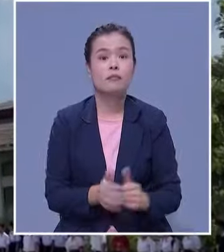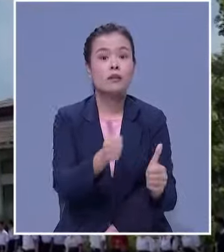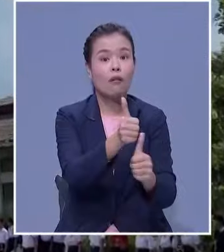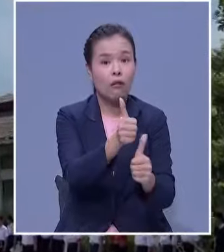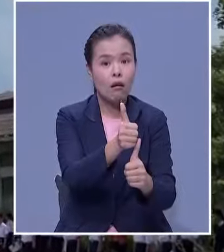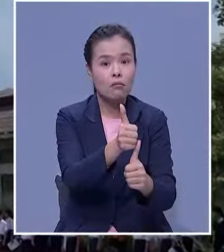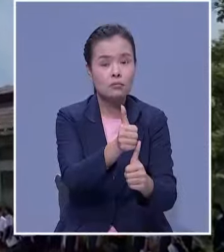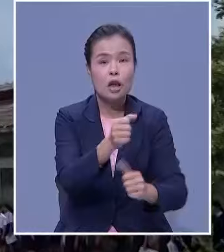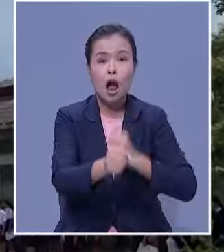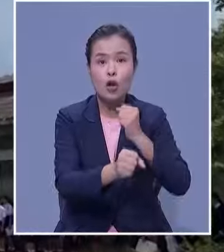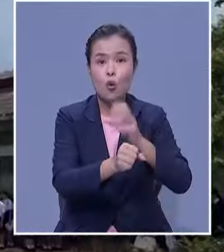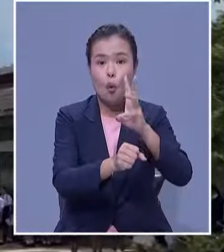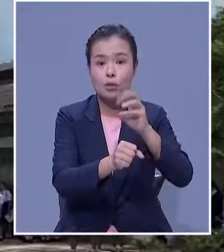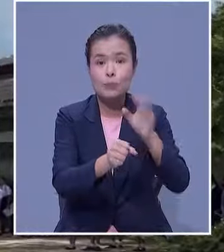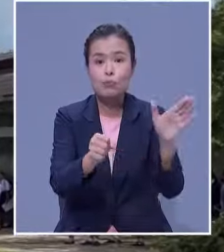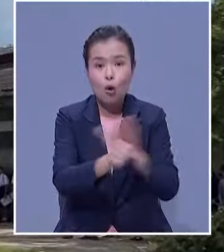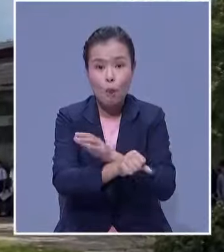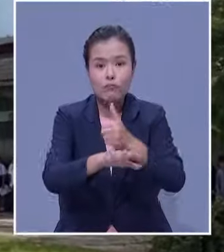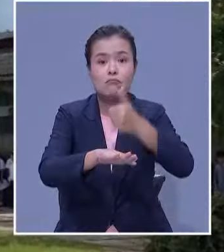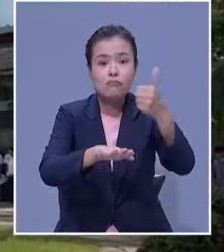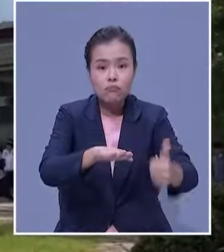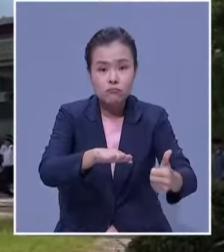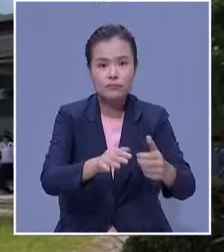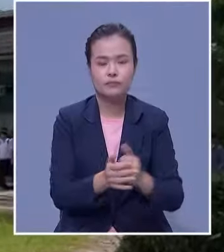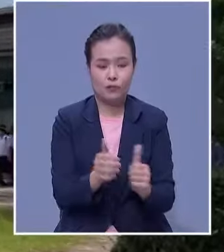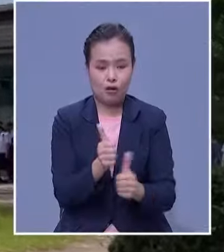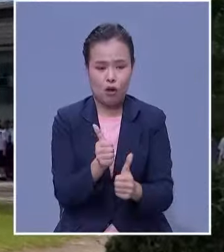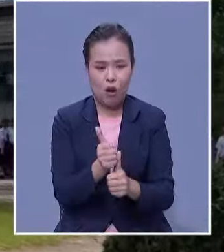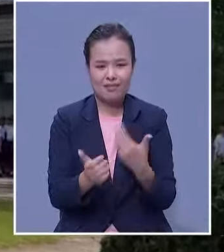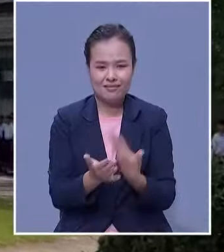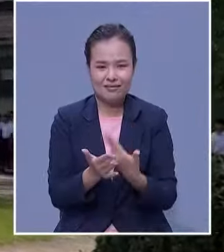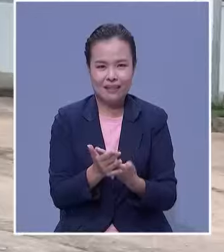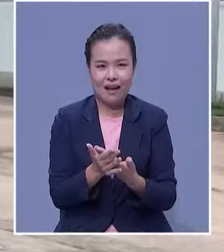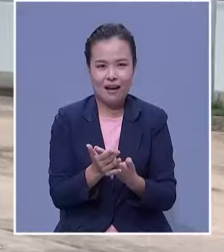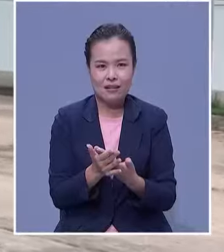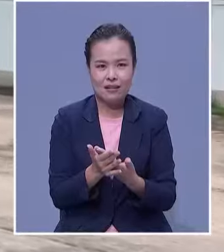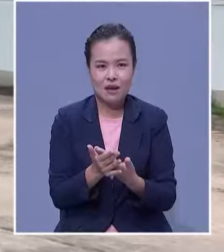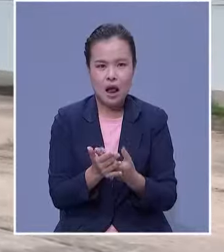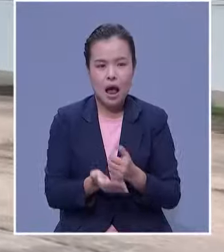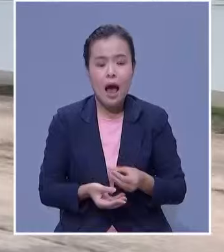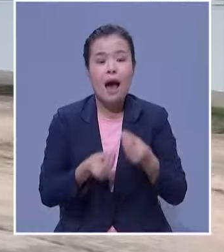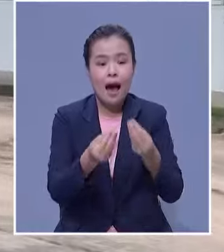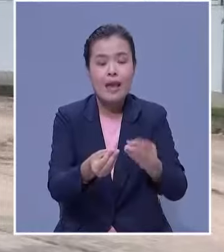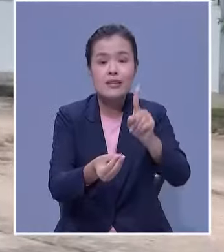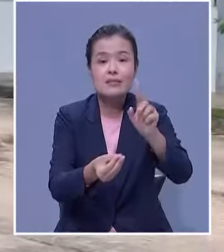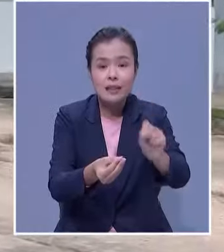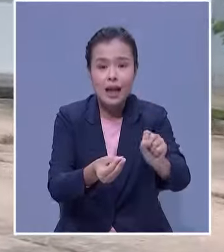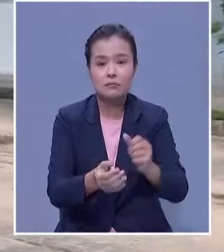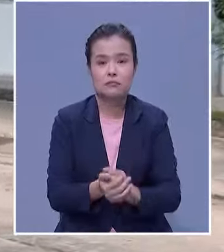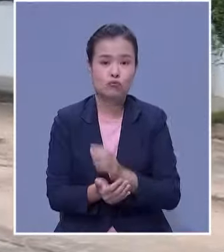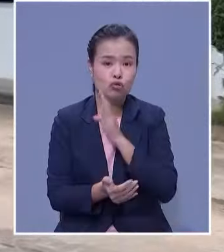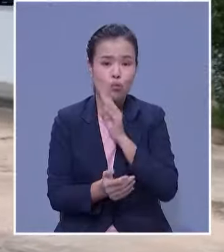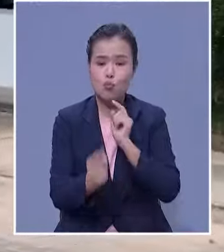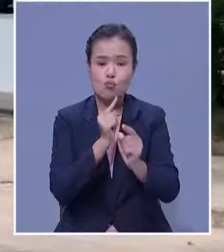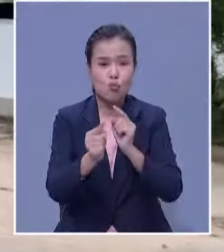อ.จะเกษียณอายุราชการแล้วรองผอ.คนนี้จะได้เอาเงินเกษียณมาเยียวยาน้องแต่ถ้าหากว่าไม่สามารถ